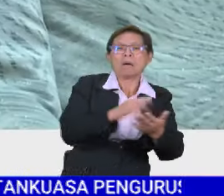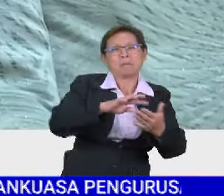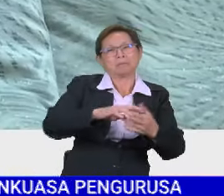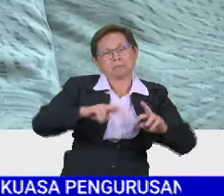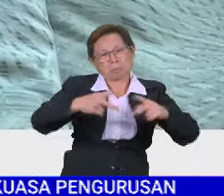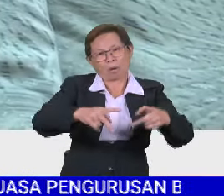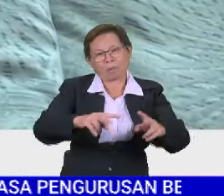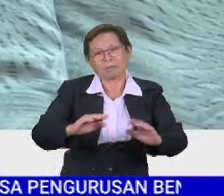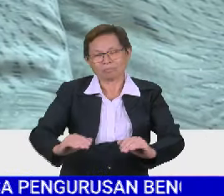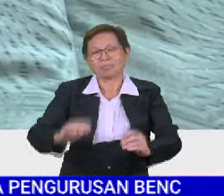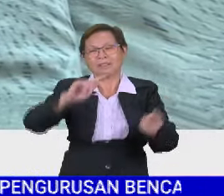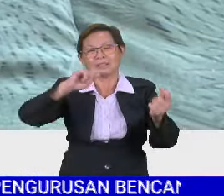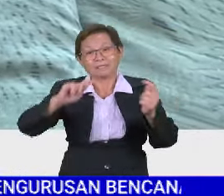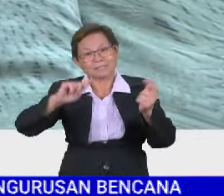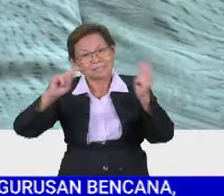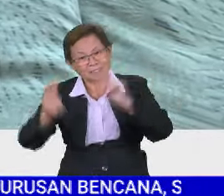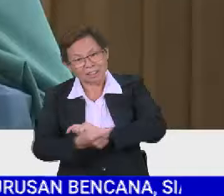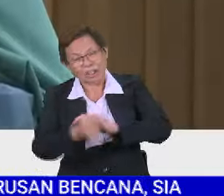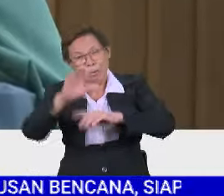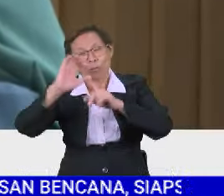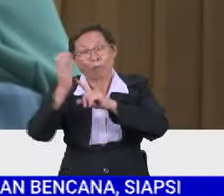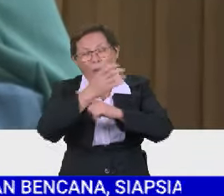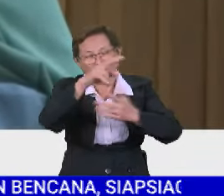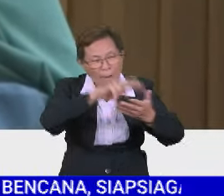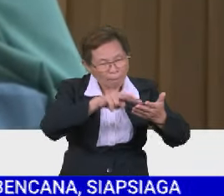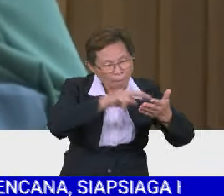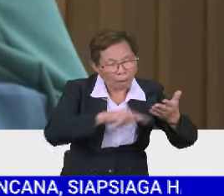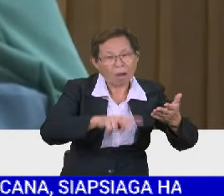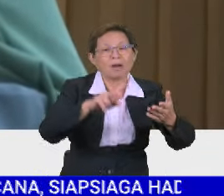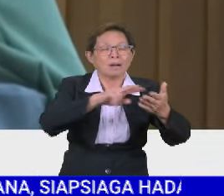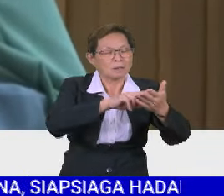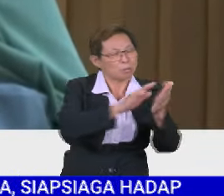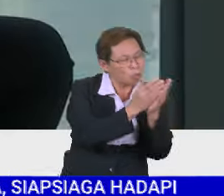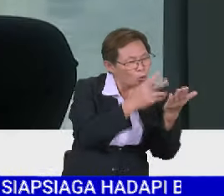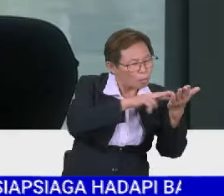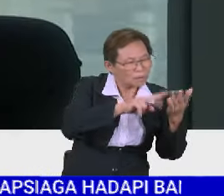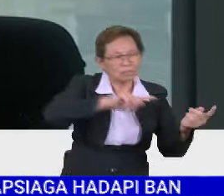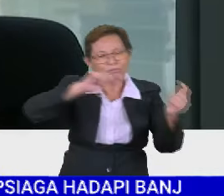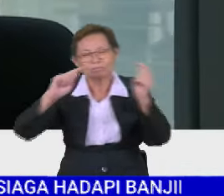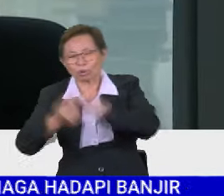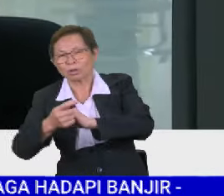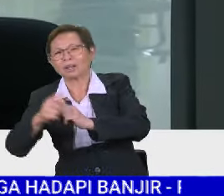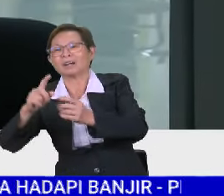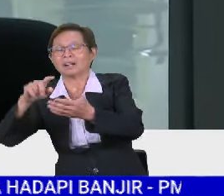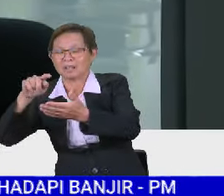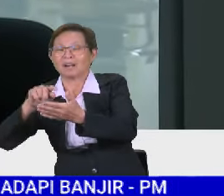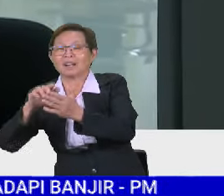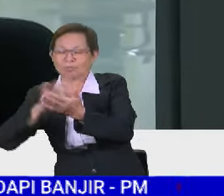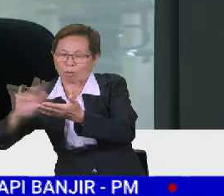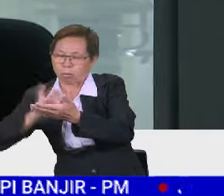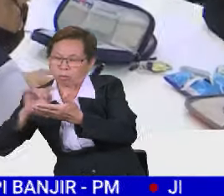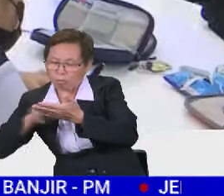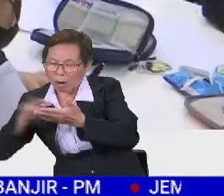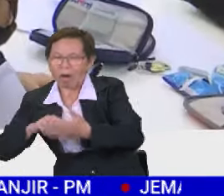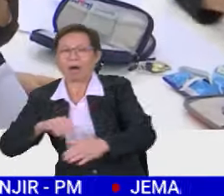ajakan budaya membaca bahan bacaan fisikal kepada bahan digital namun bagi penggemar dan penerbit buku fisikal